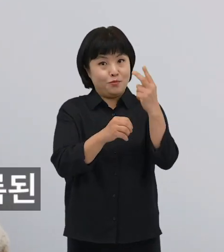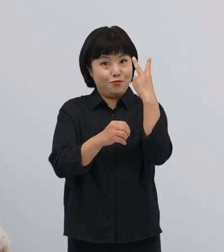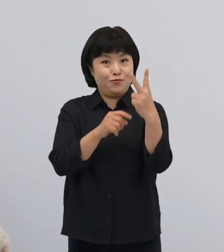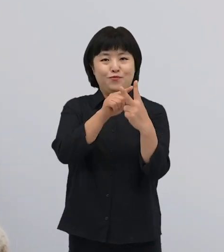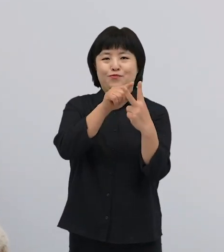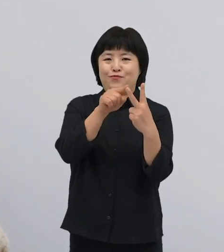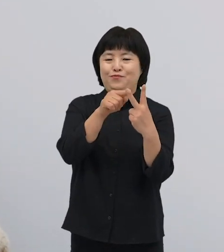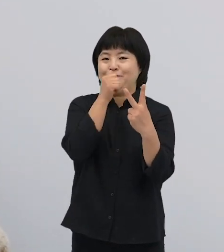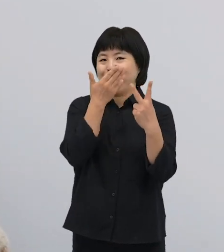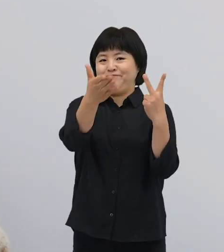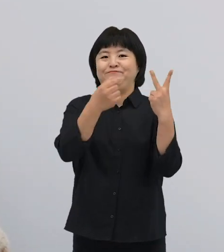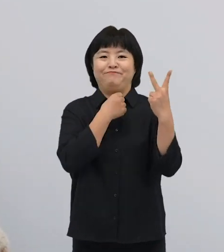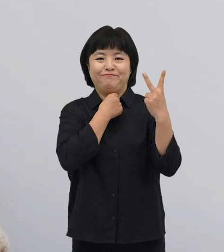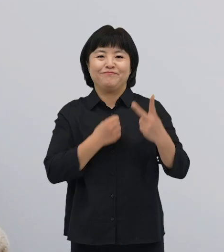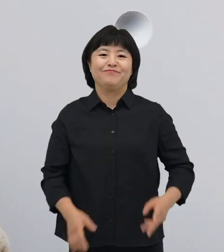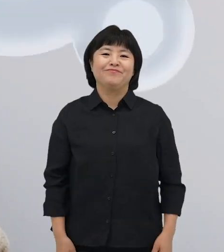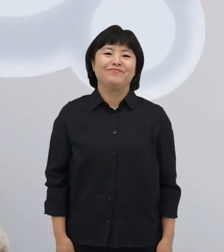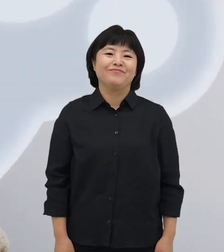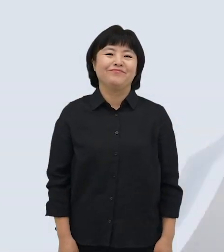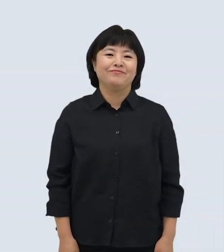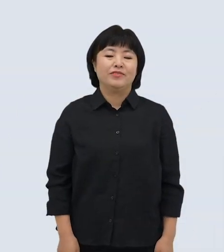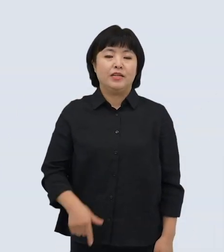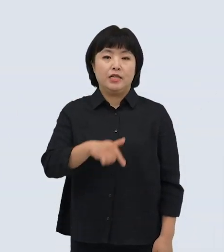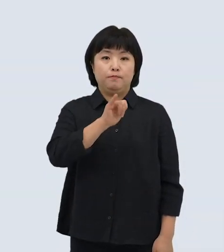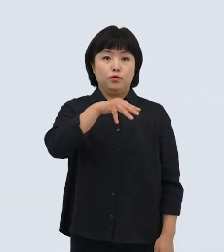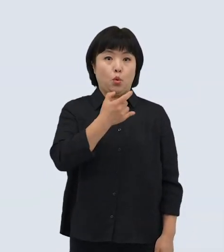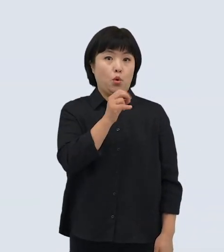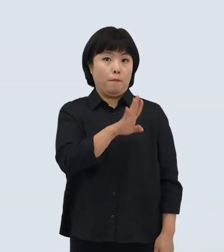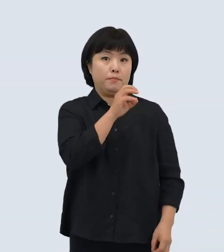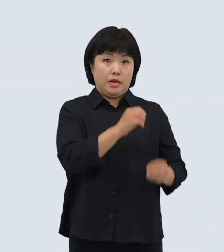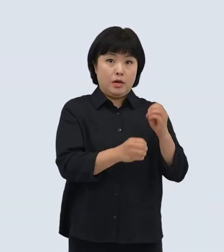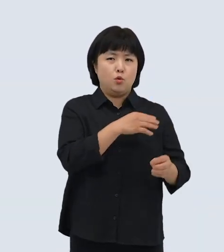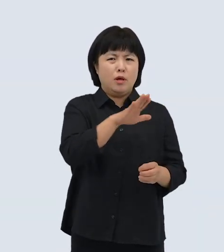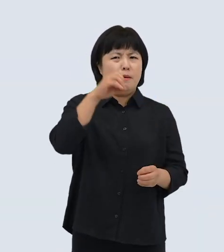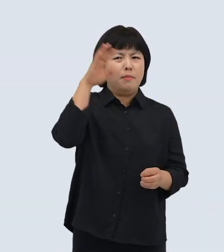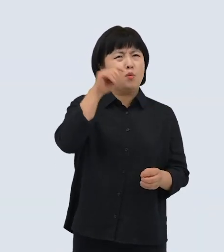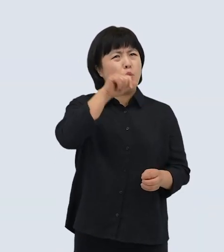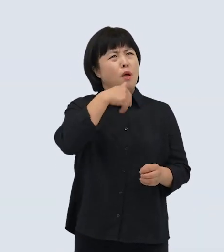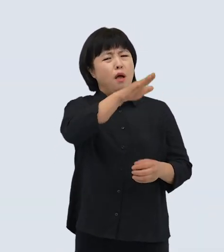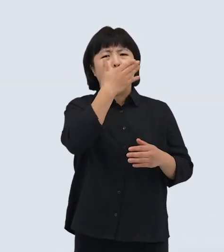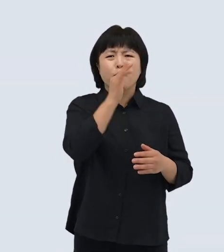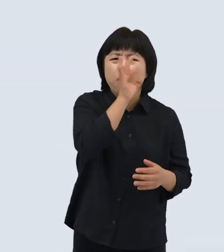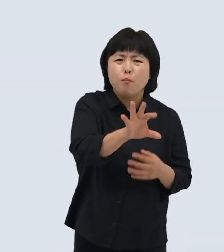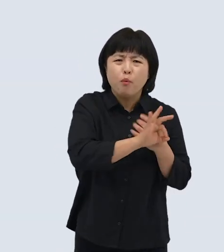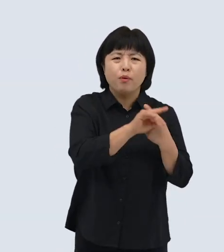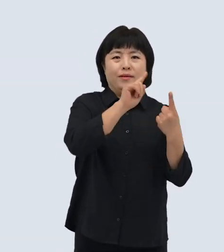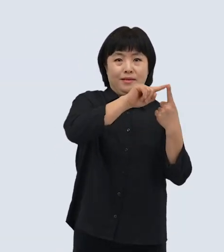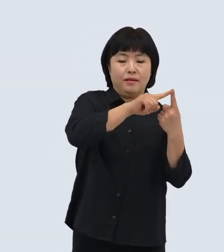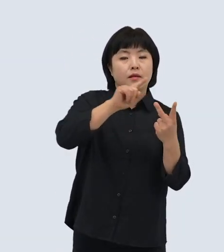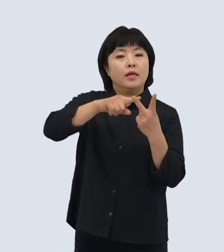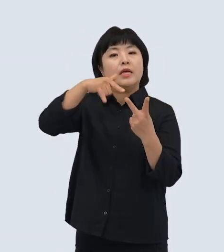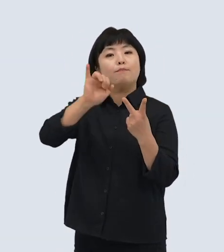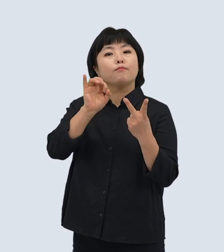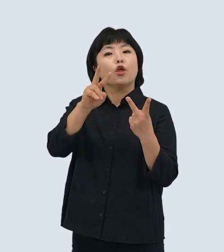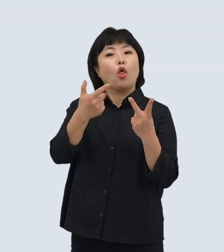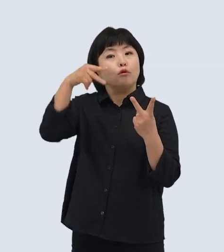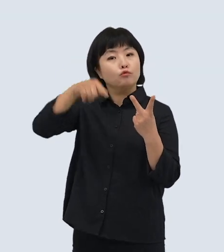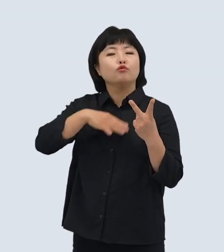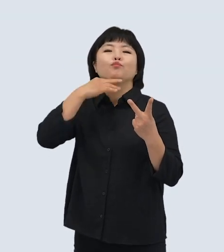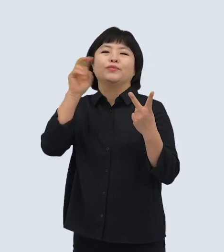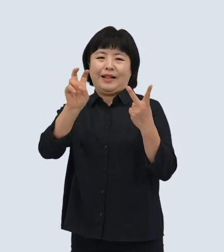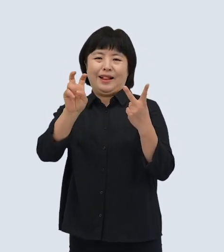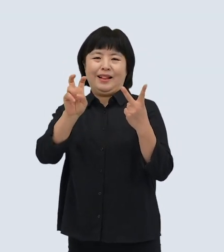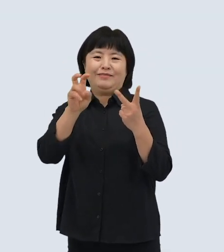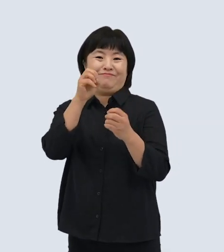수록된 책 2권을 소개하려고 합니다. 김초엽 작가의 우리가 빛의 속도로 갈 수 없다면, 김현수